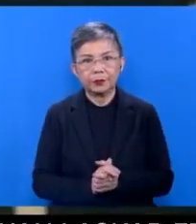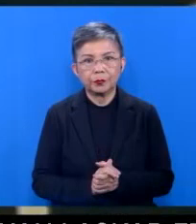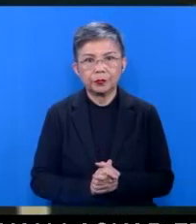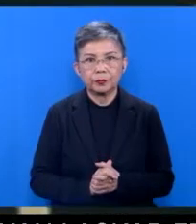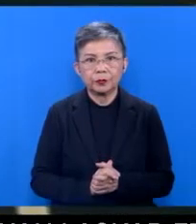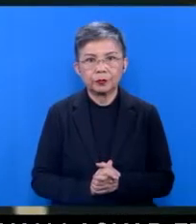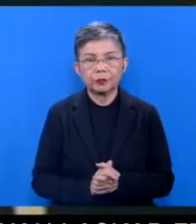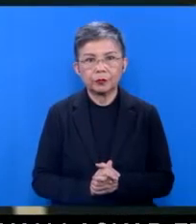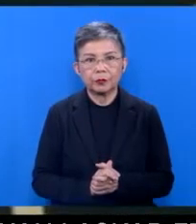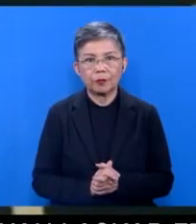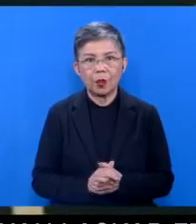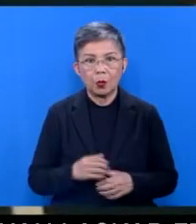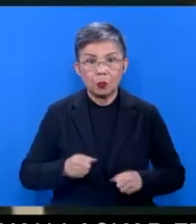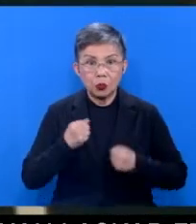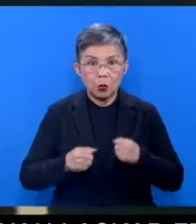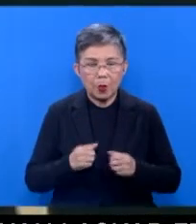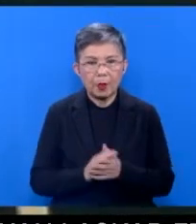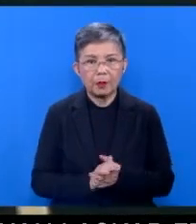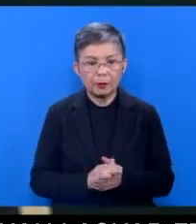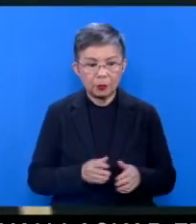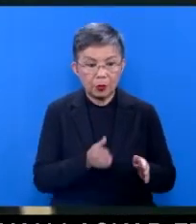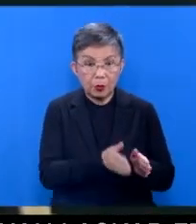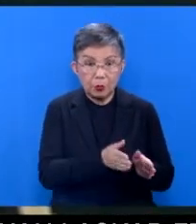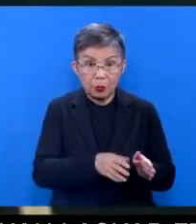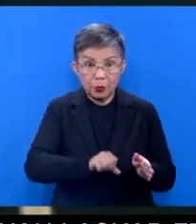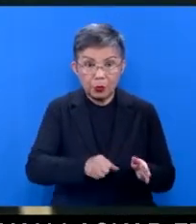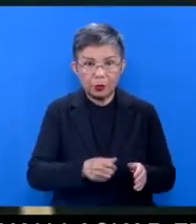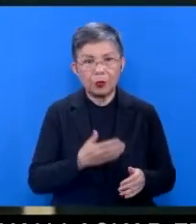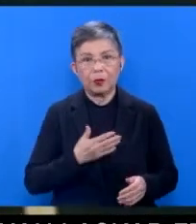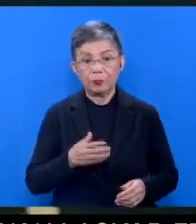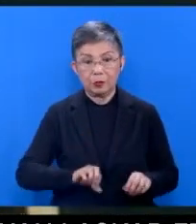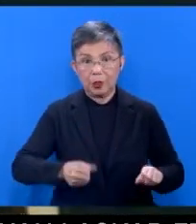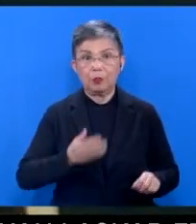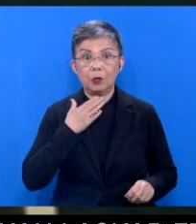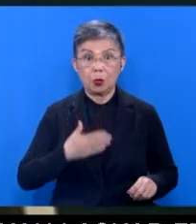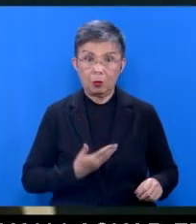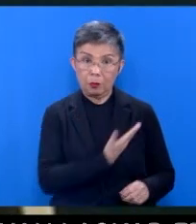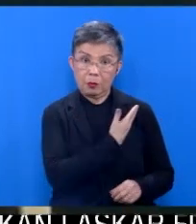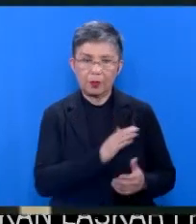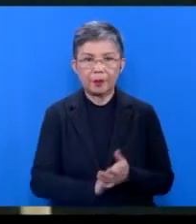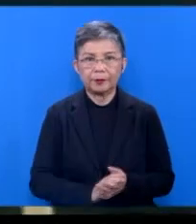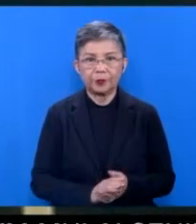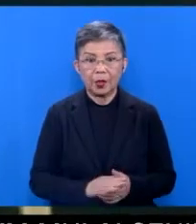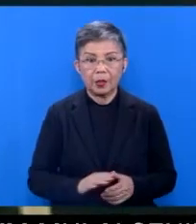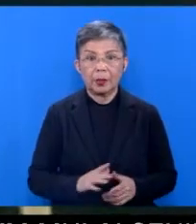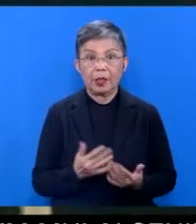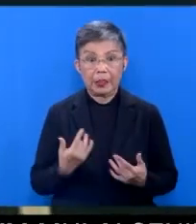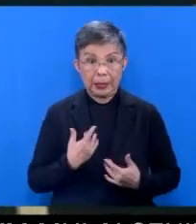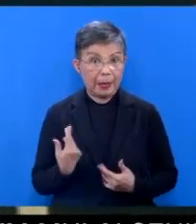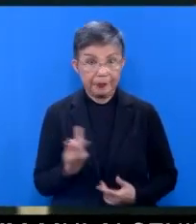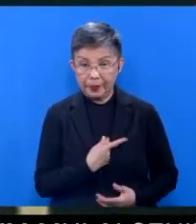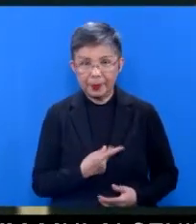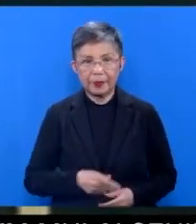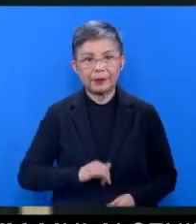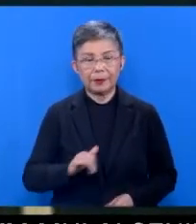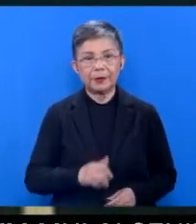lain, berusaha untuk mengambil kendaraan korban. Kemudian kita bersama-sama dengan anggota TNI